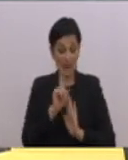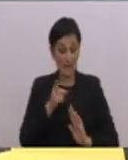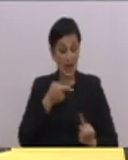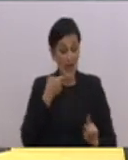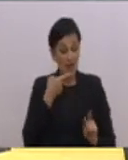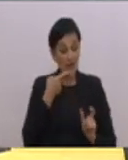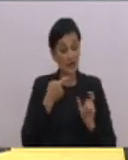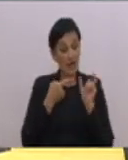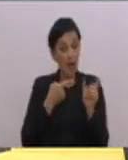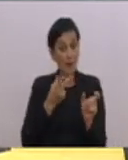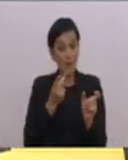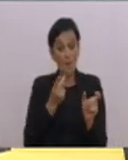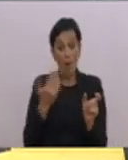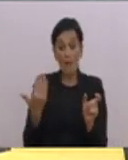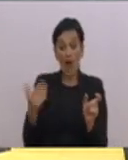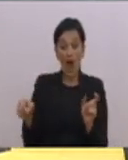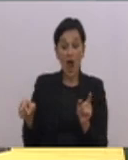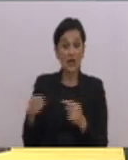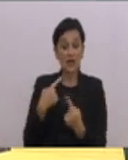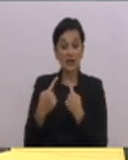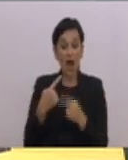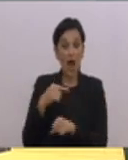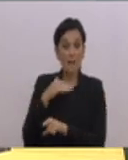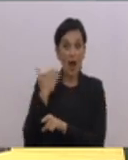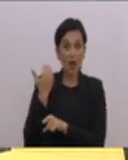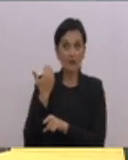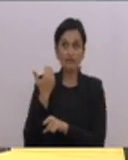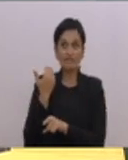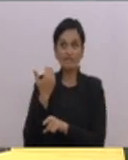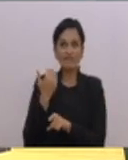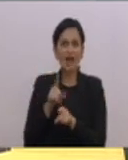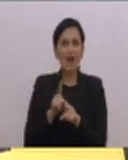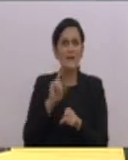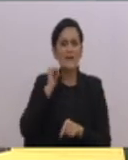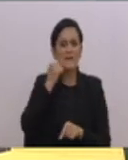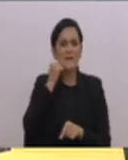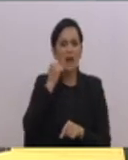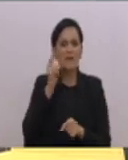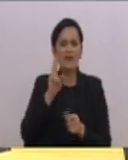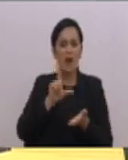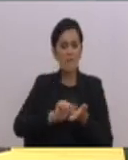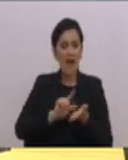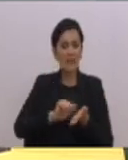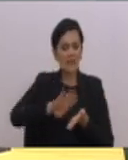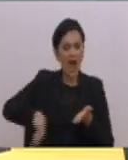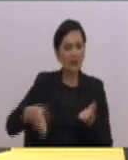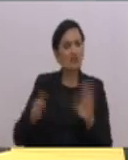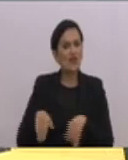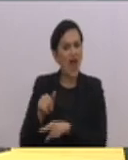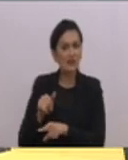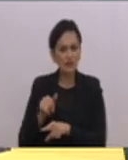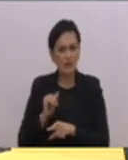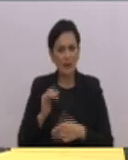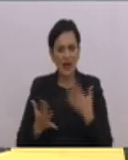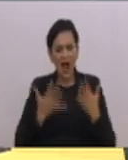და თუ მეორე მხარეს არ უნდა ლაპარაკი ამაზე. რაღაცა ეს აი ბებიები პენსიების გარეშე დარჩებიან, ან რაღაცა ესეთი